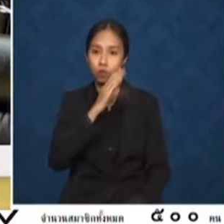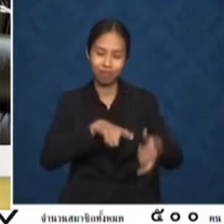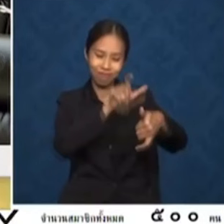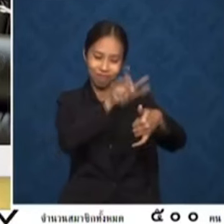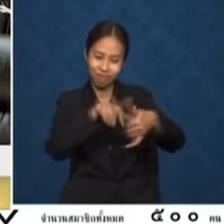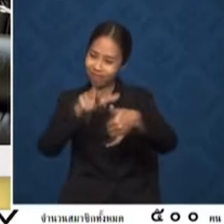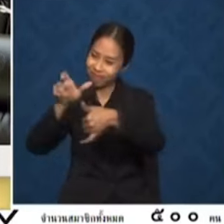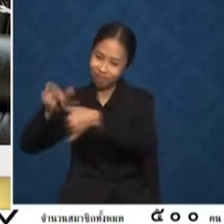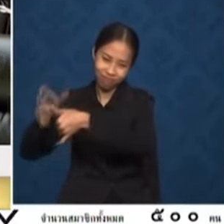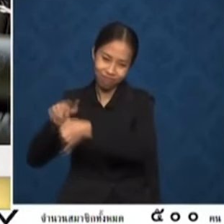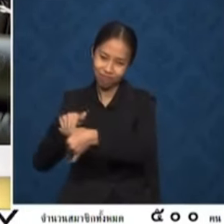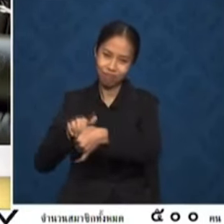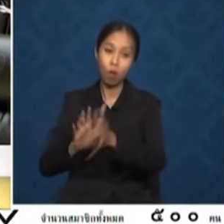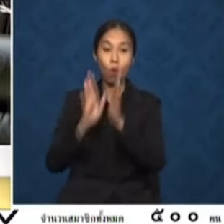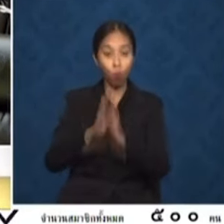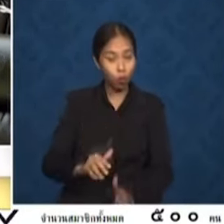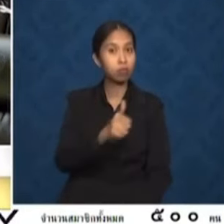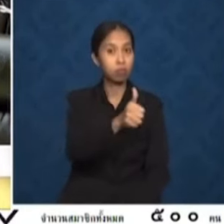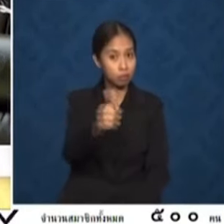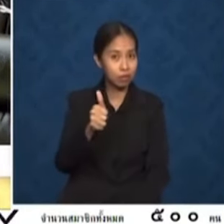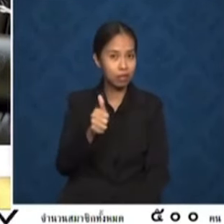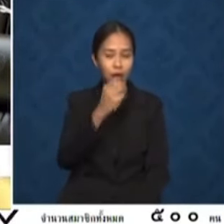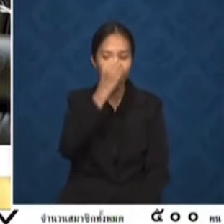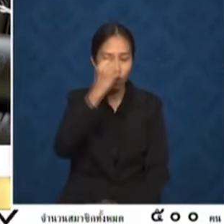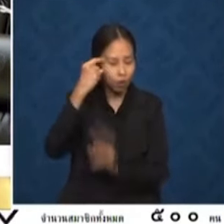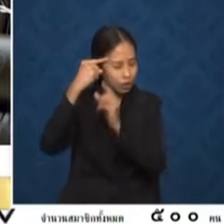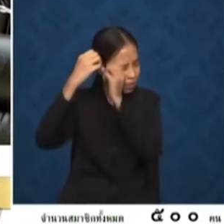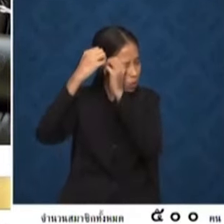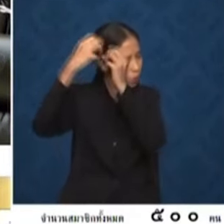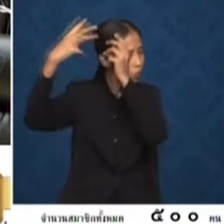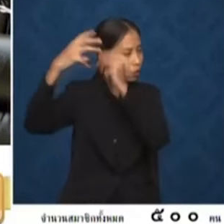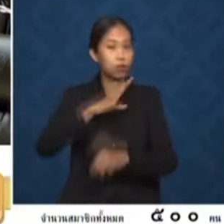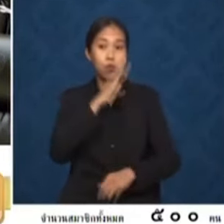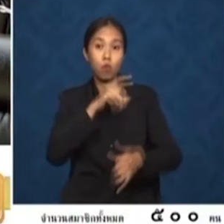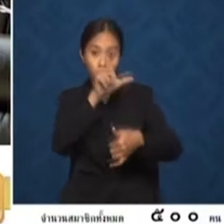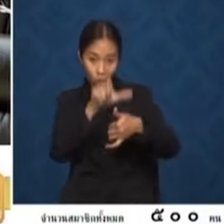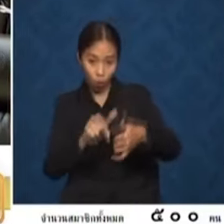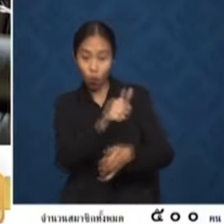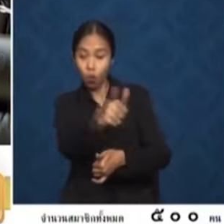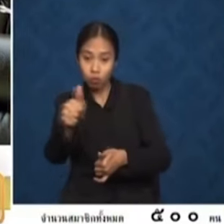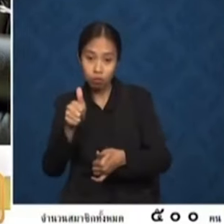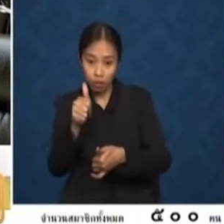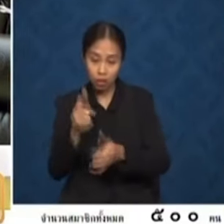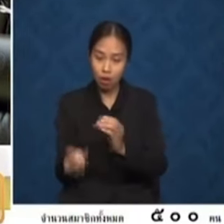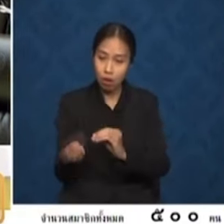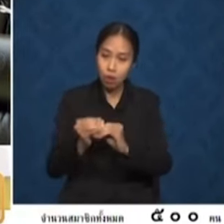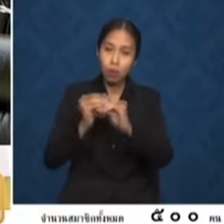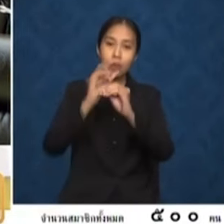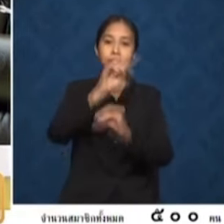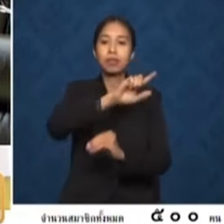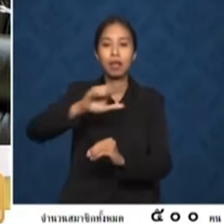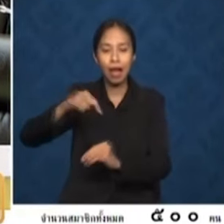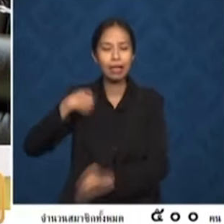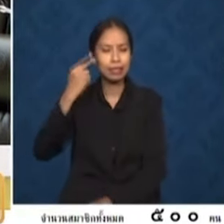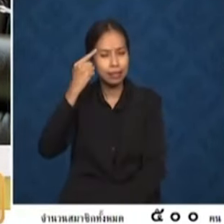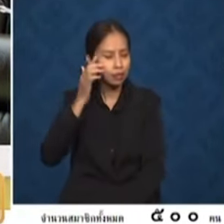ล่านี้เป็นพฤติกรรมของคนดีลองจินตนาการดูครับถ้าคนดีแบบนี้เพิ่มขึ้นเป็นล้านล้านคนจะเกิดอะไรขึ้นกับส